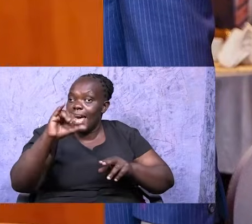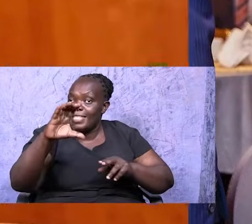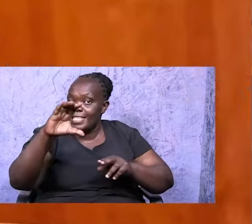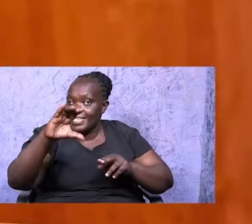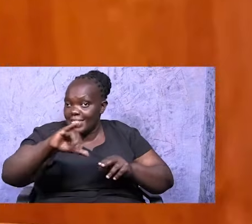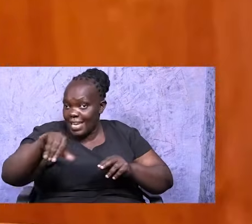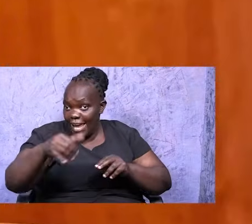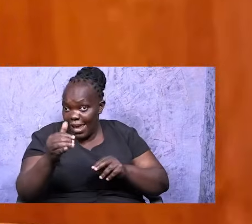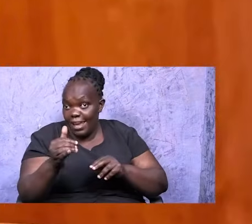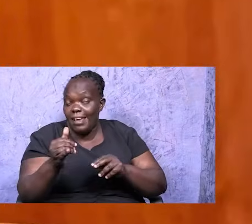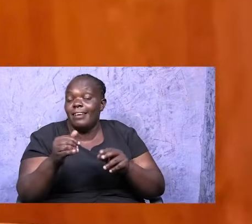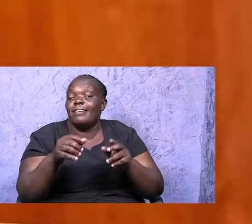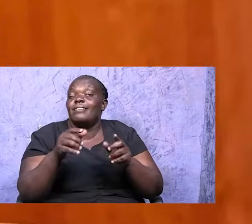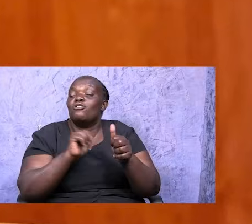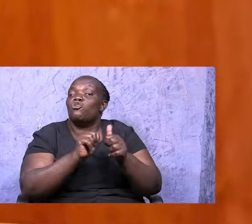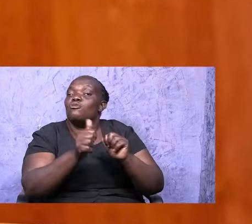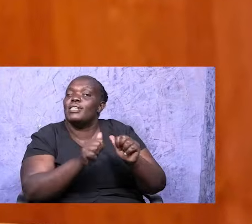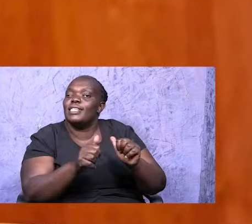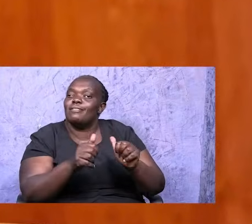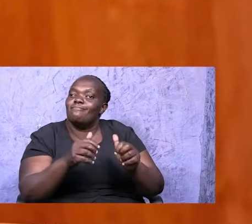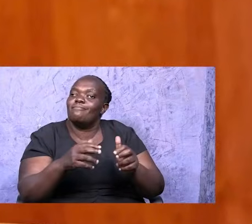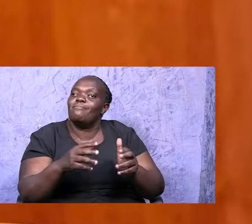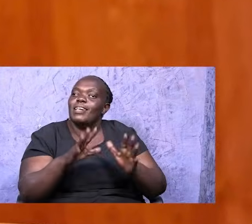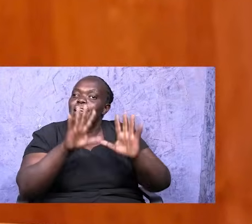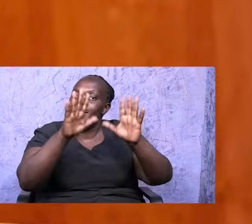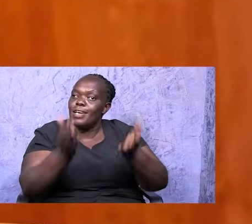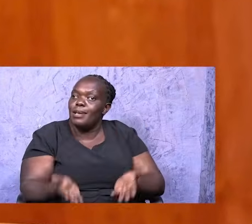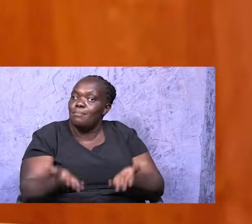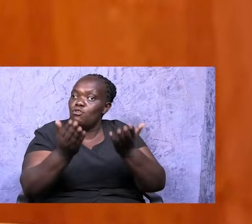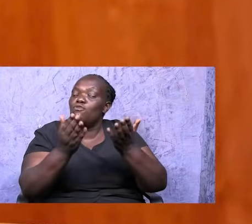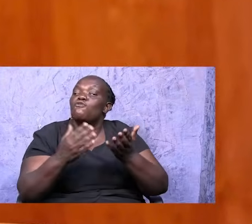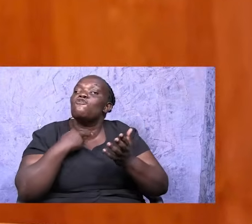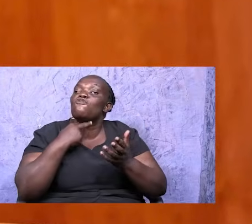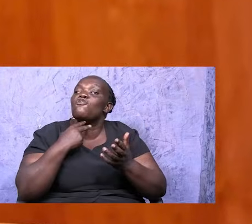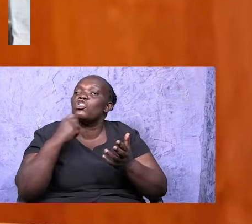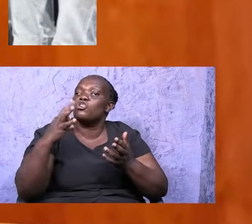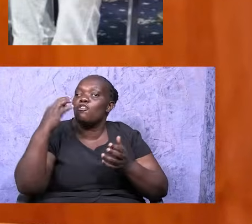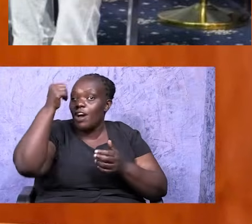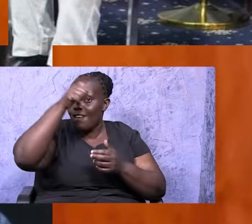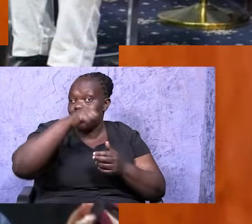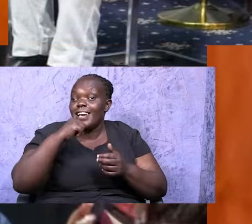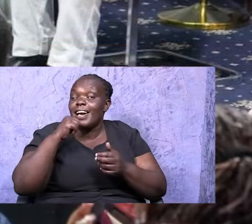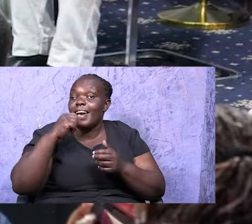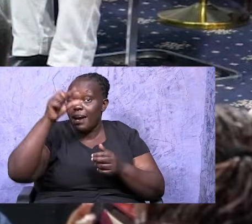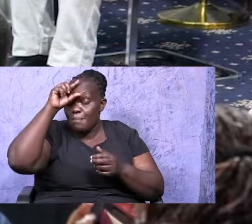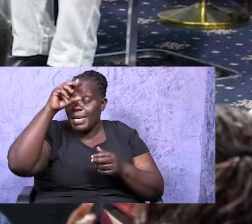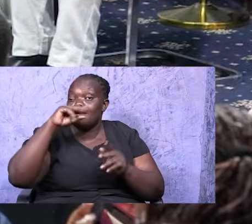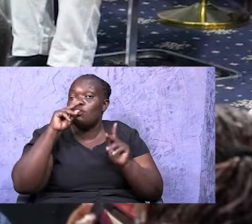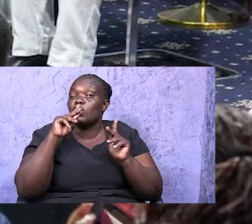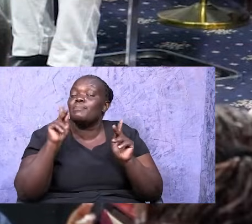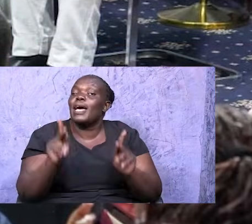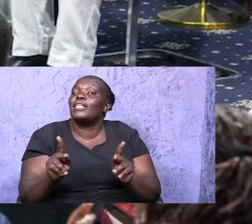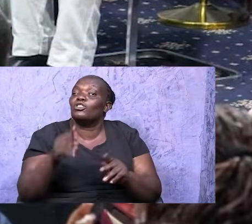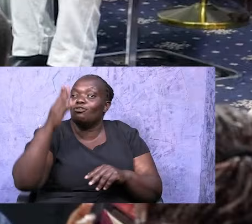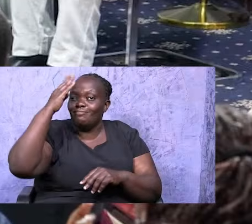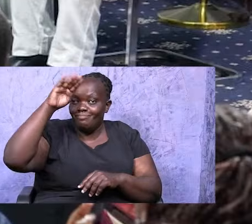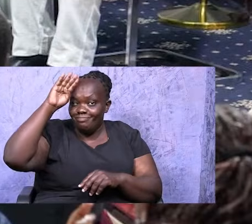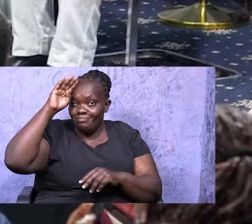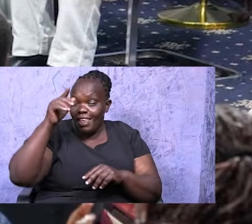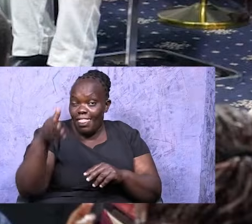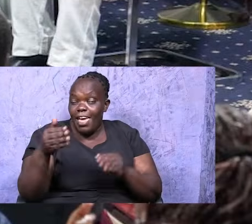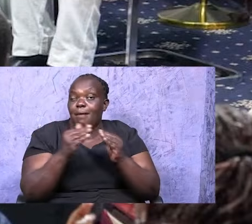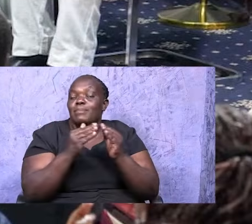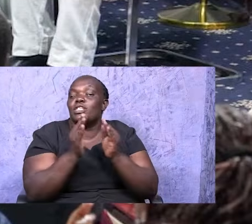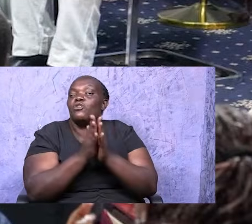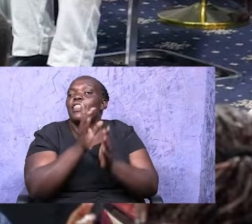ya haki ICJ ili kuimarisha sauti ya Afrika. Msemaji wa serikali Daktari Isaac